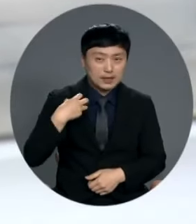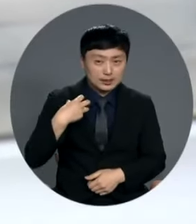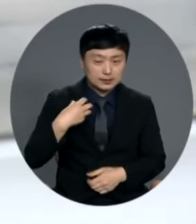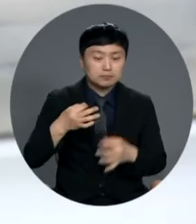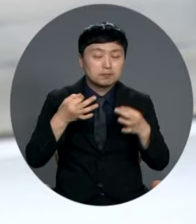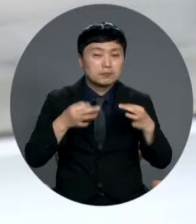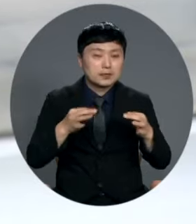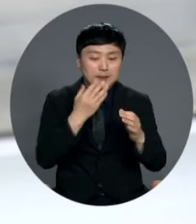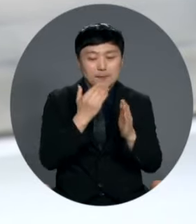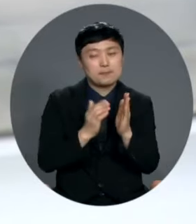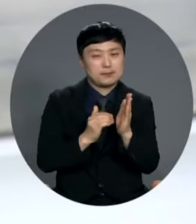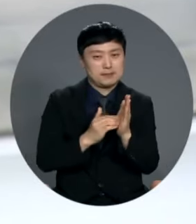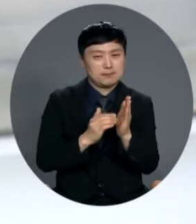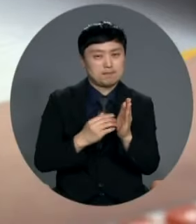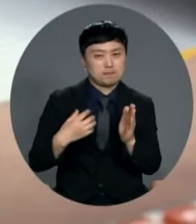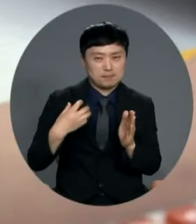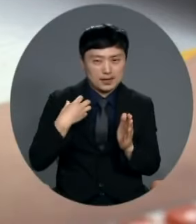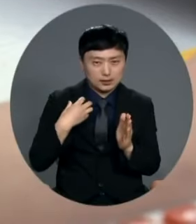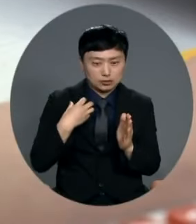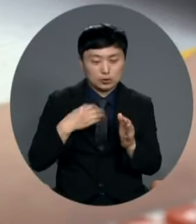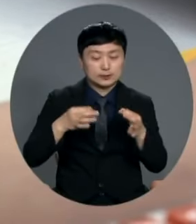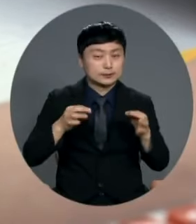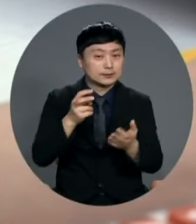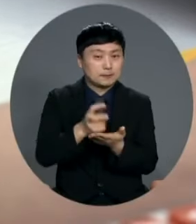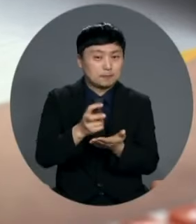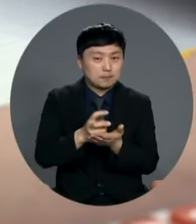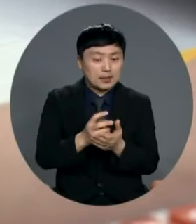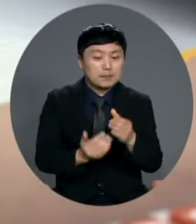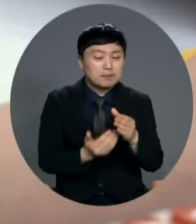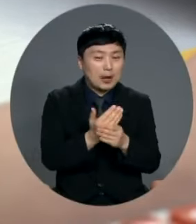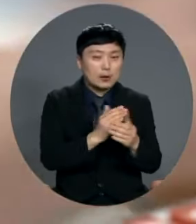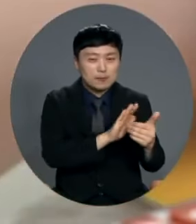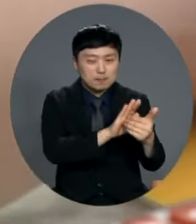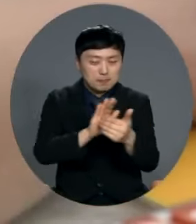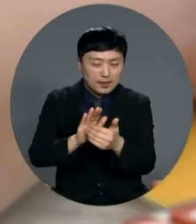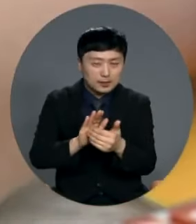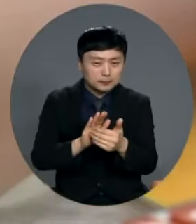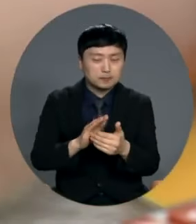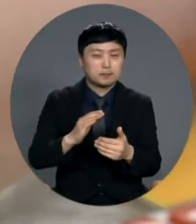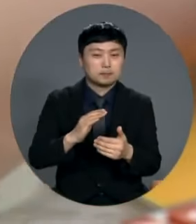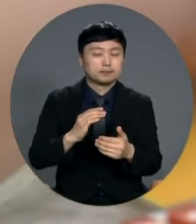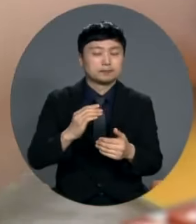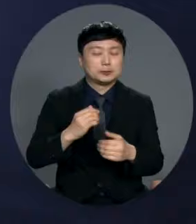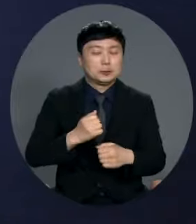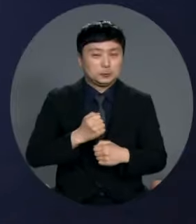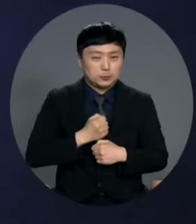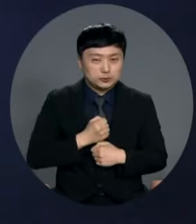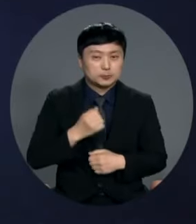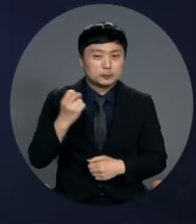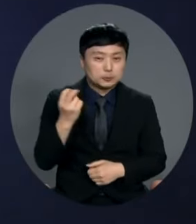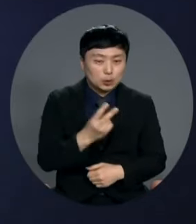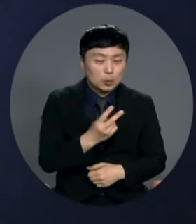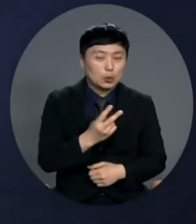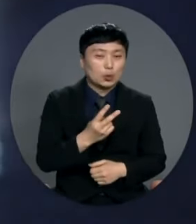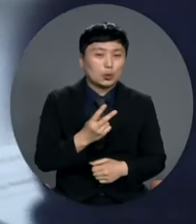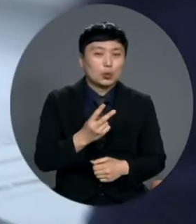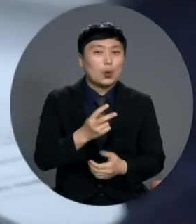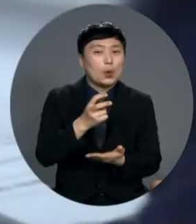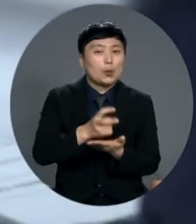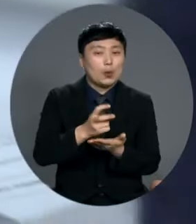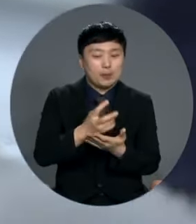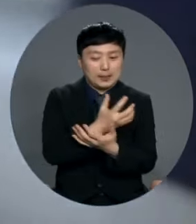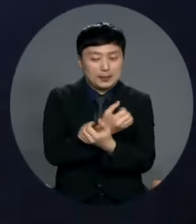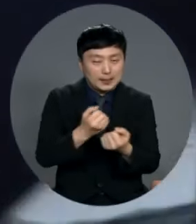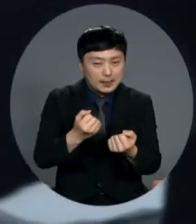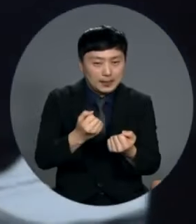금융거래 비밀 유지 의무 은행법상 금융사고 예방대책 준수 의무 금융 소비자 보호법상 계약